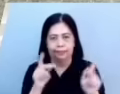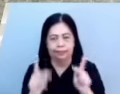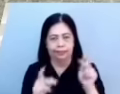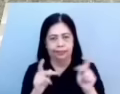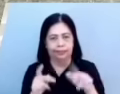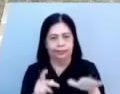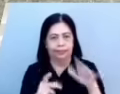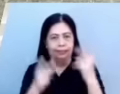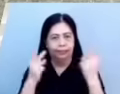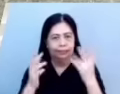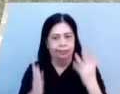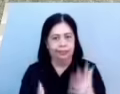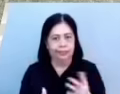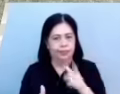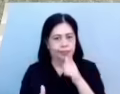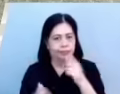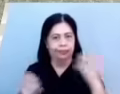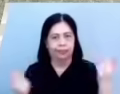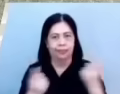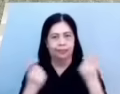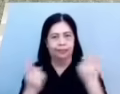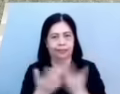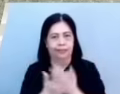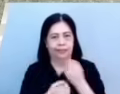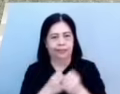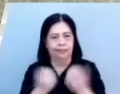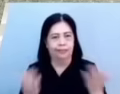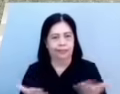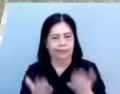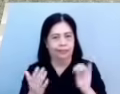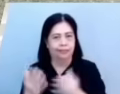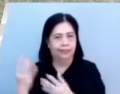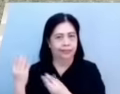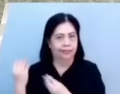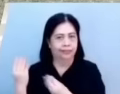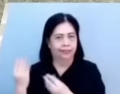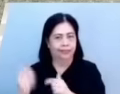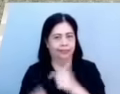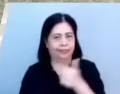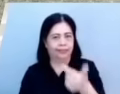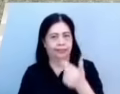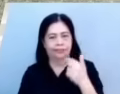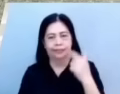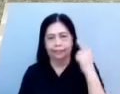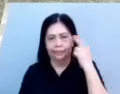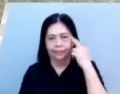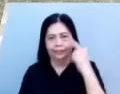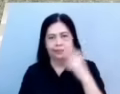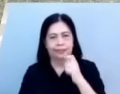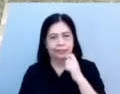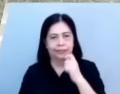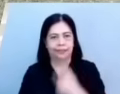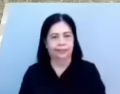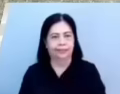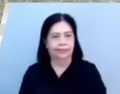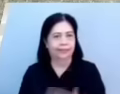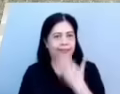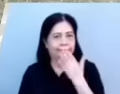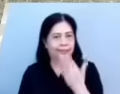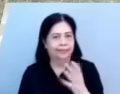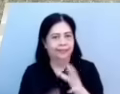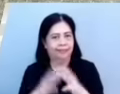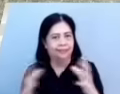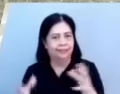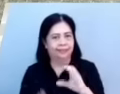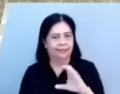turista na nagdidiwang ng bagong taon. At yan muna ang latest, Rafi, Tina. Maraming salamat! Claire